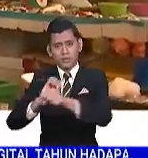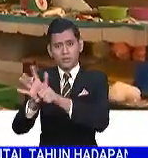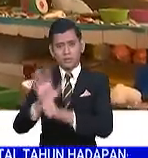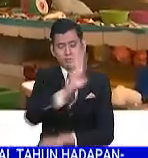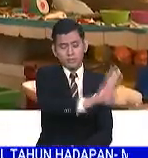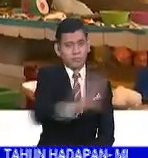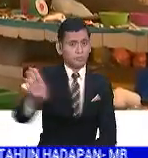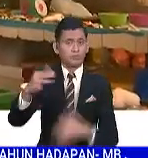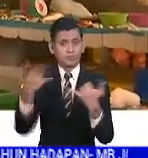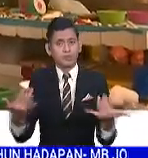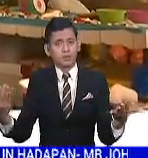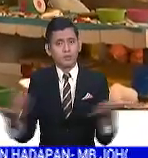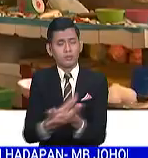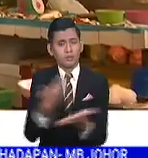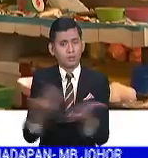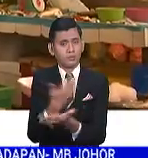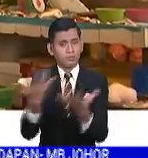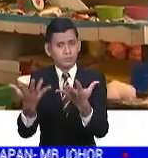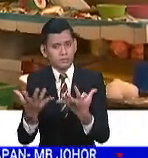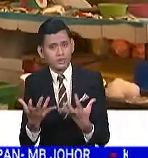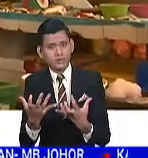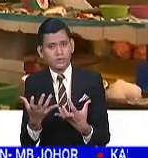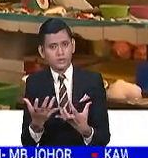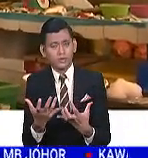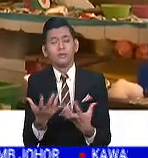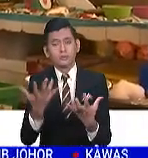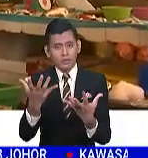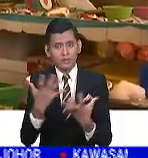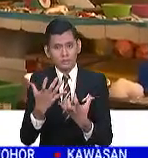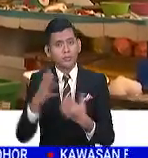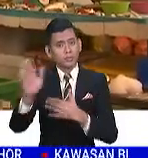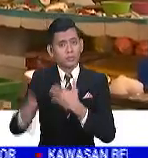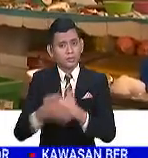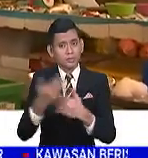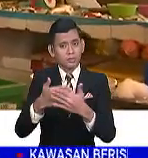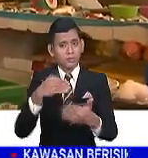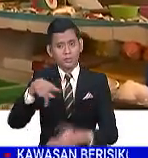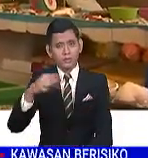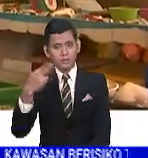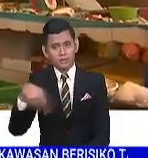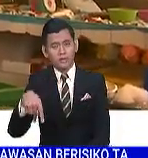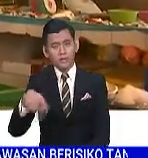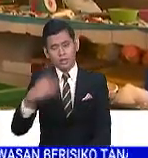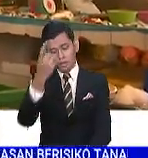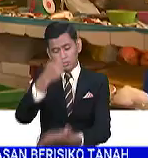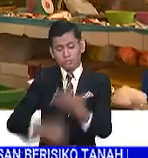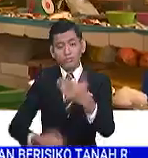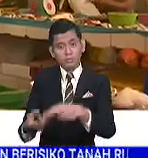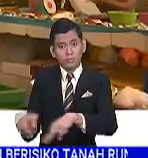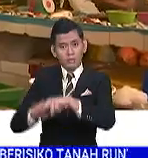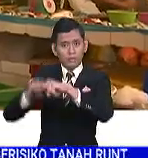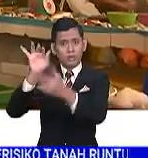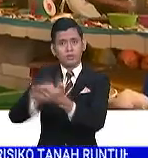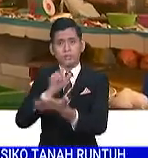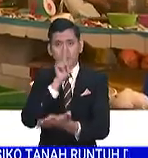masing-masing sekarang ni baru nak recover lah daripada orang kata PKP sebelum ni kan. Jadi tiba-tiba kenaikan harga tu agak